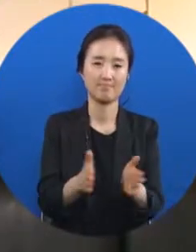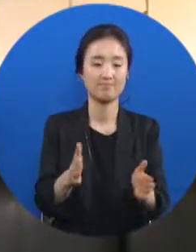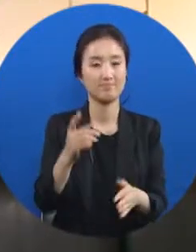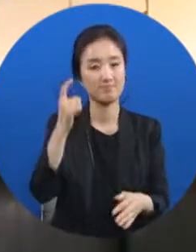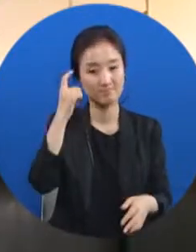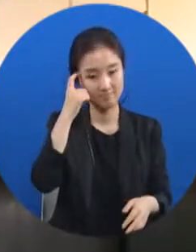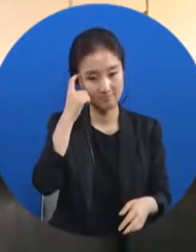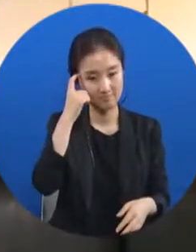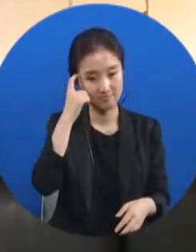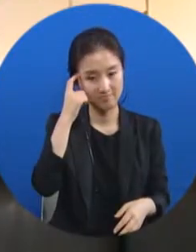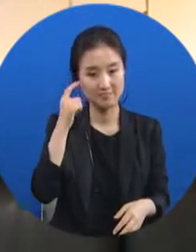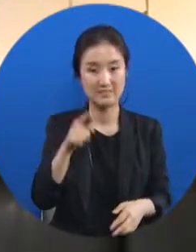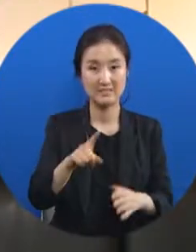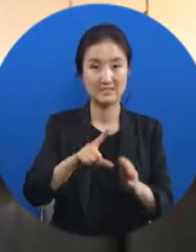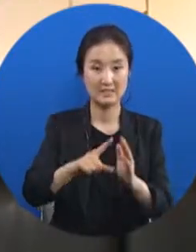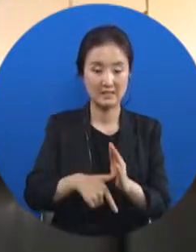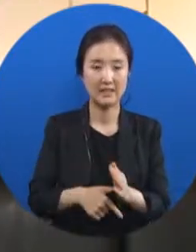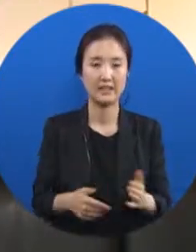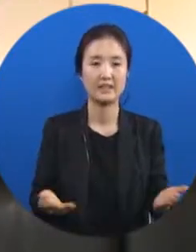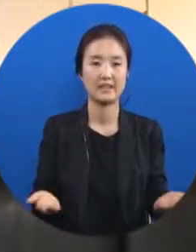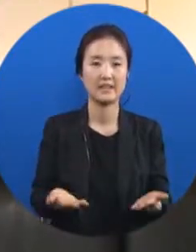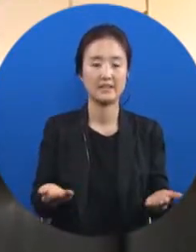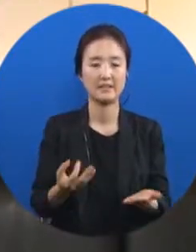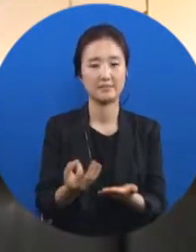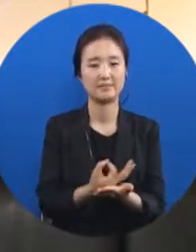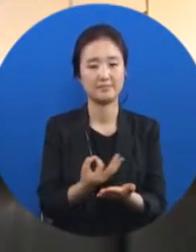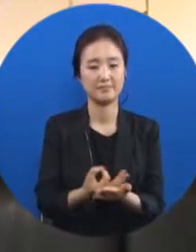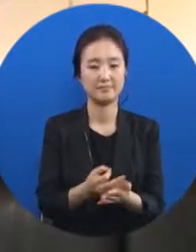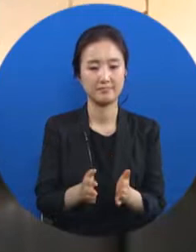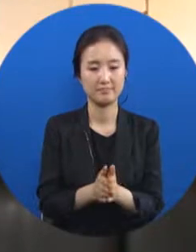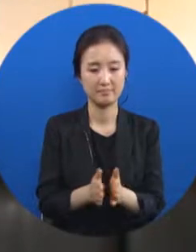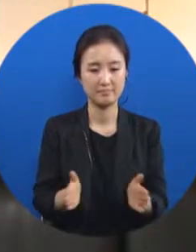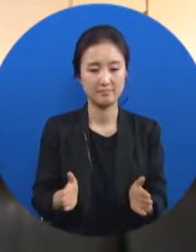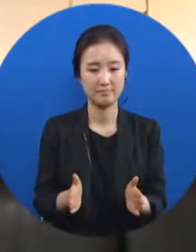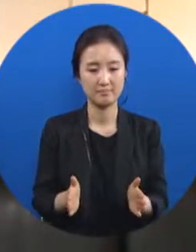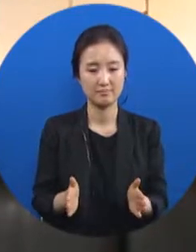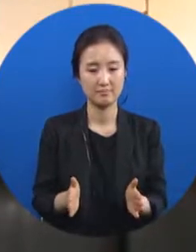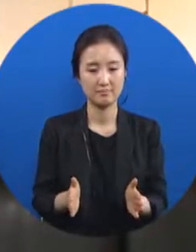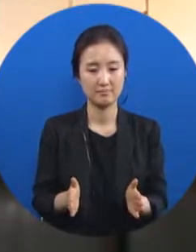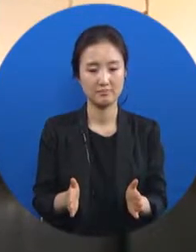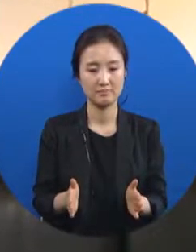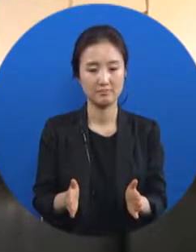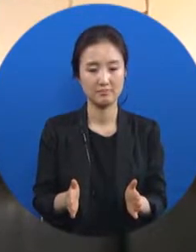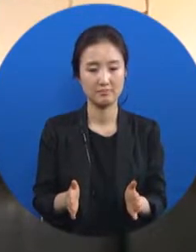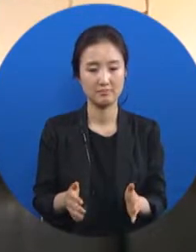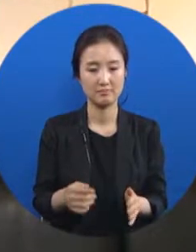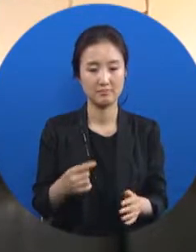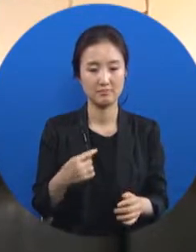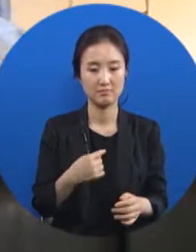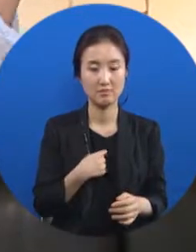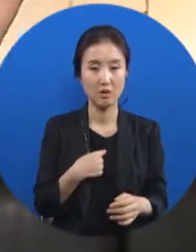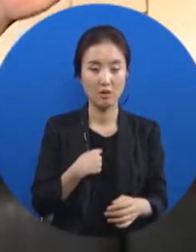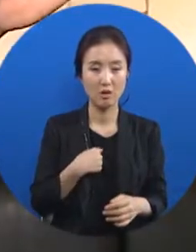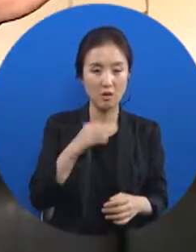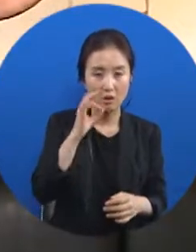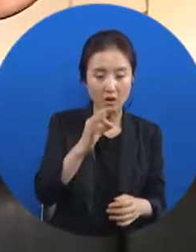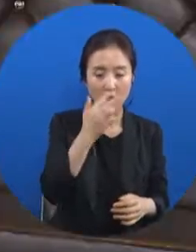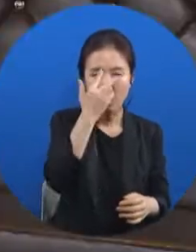해서 이제 이때 사업을 시작을 했습니다. 하지만 시작하고 나니까 눈에 안 보이던 곳들이 주변에 너무 많은